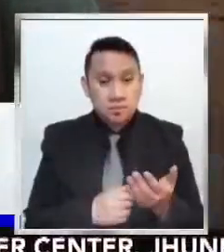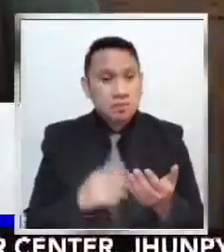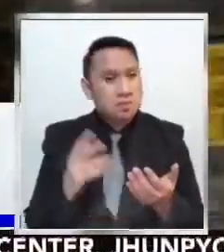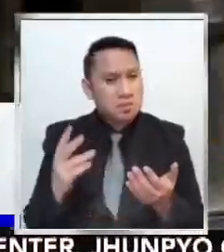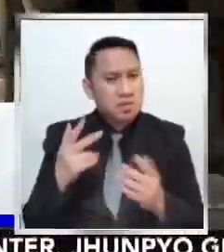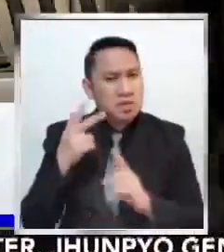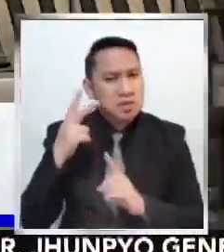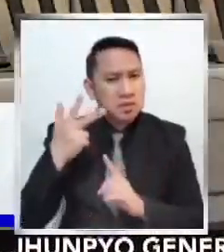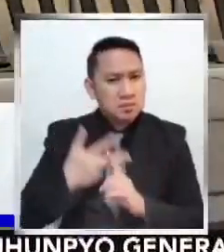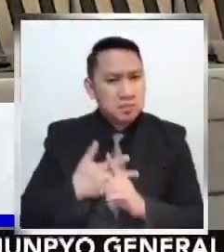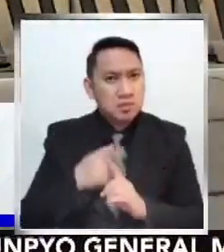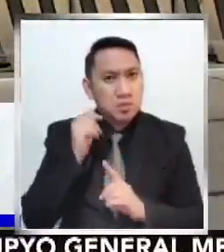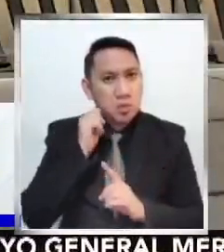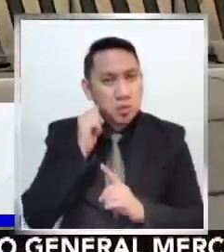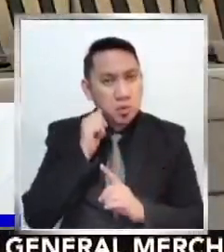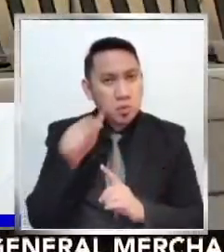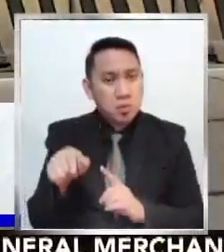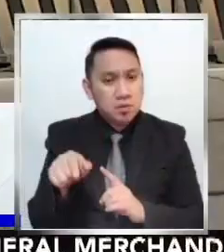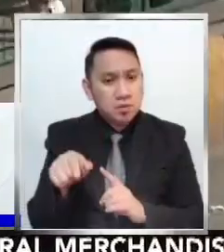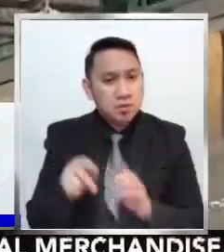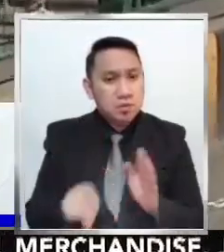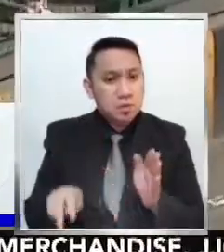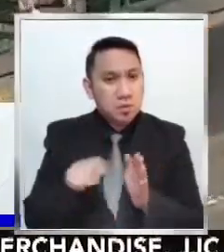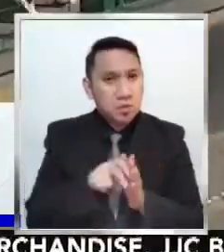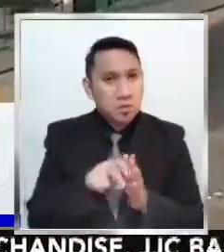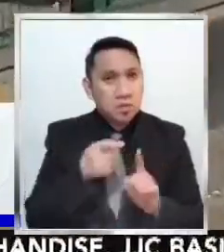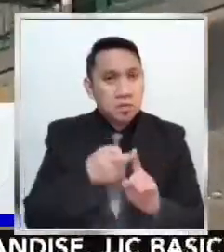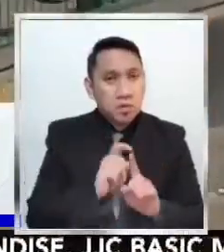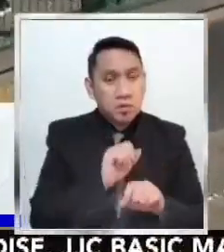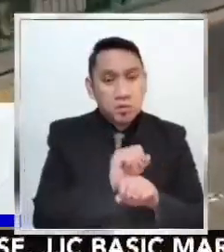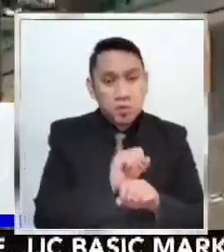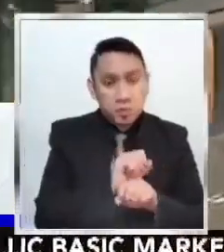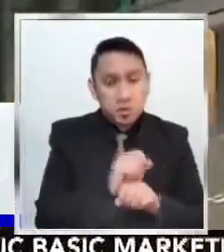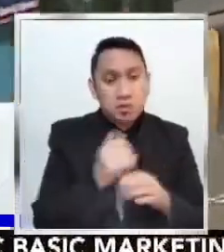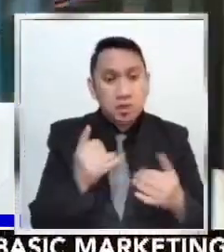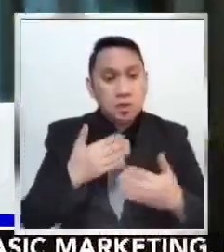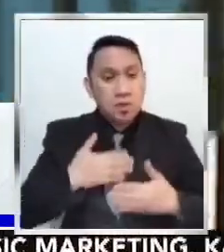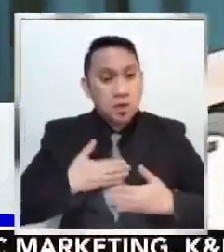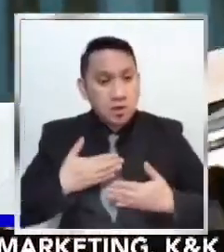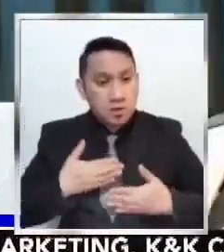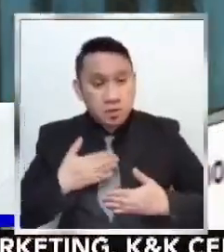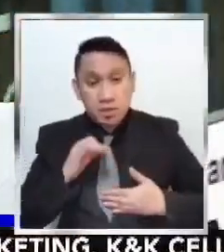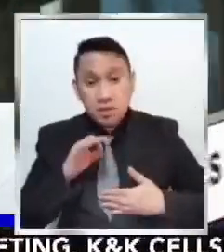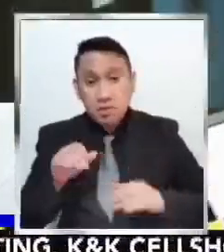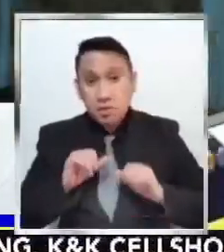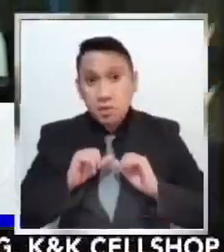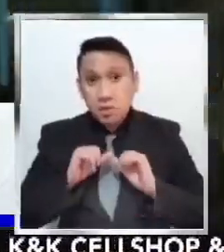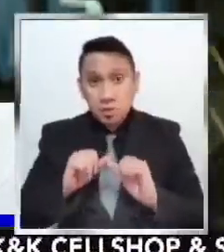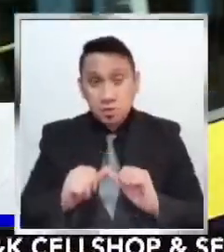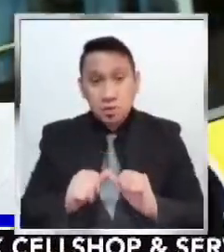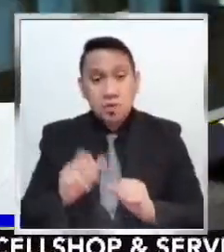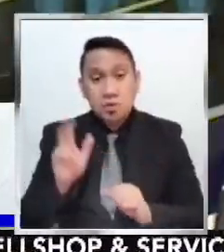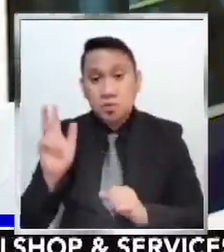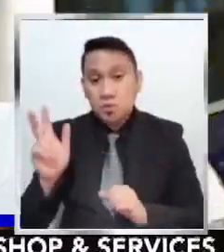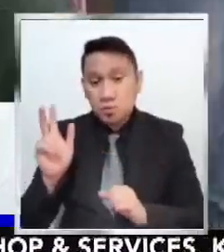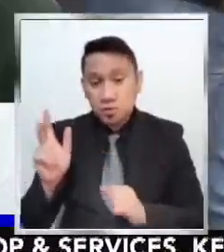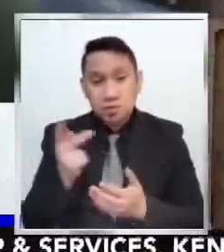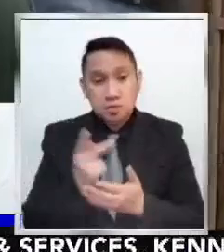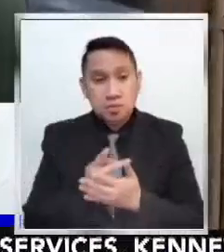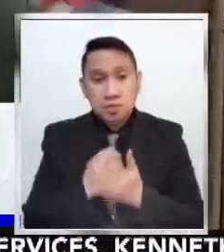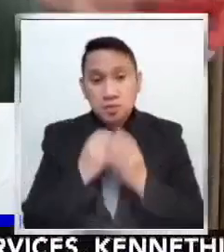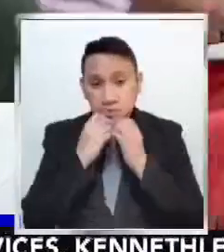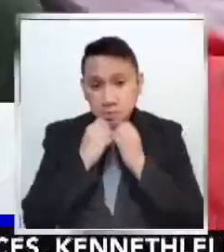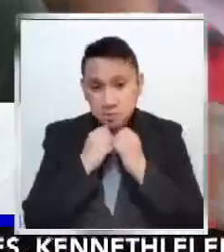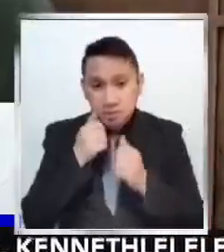sumasakay dyan, papunta at pauwi mula sa trabaho, natuwa kung magpapatuloy raw ang 30 piso niyang natitipid kada araw.